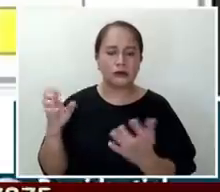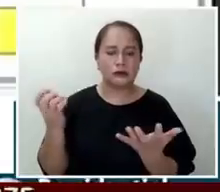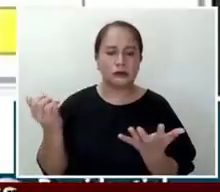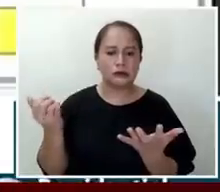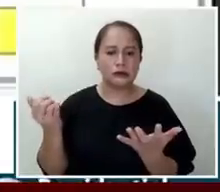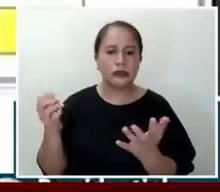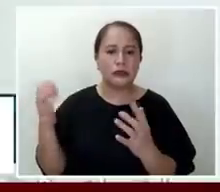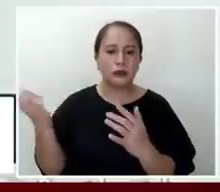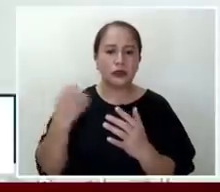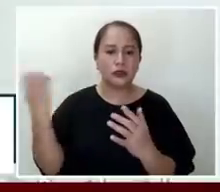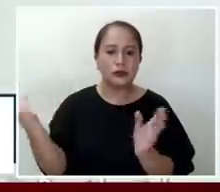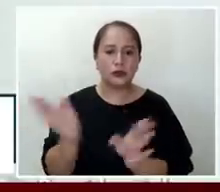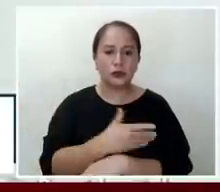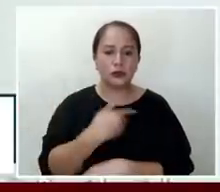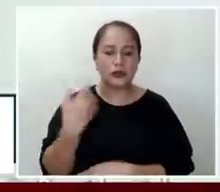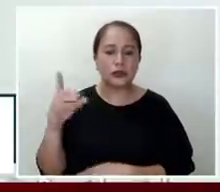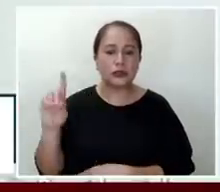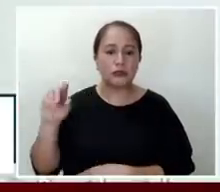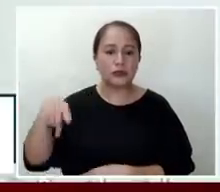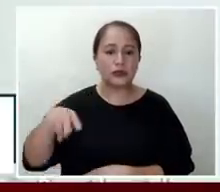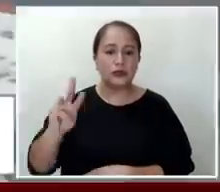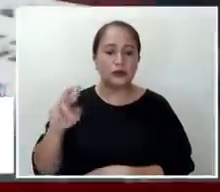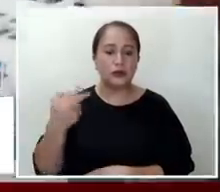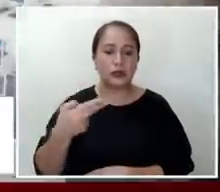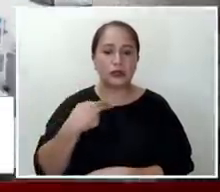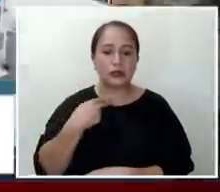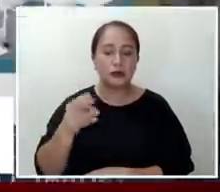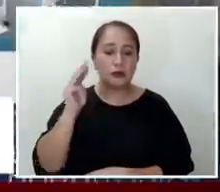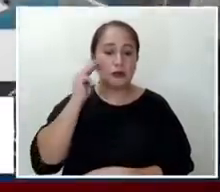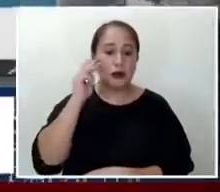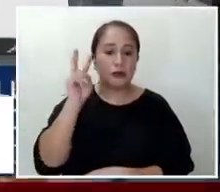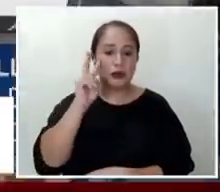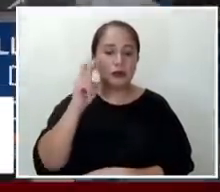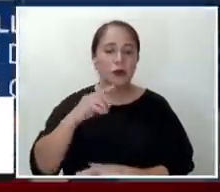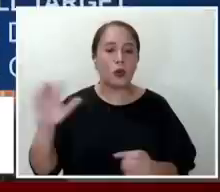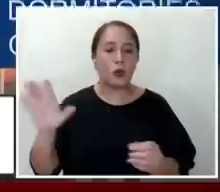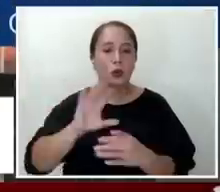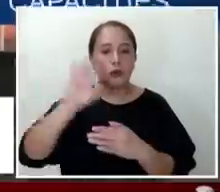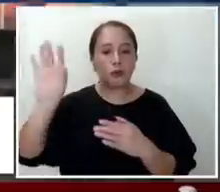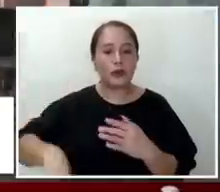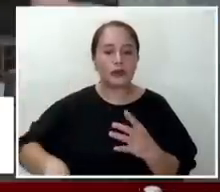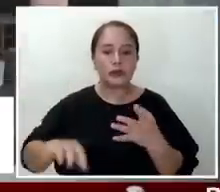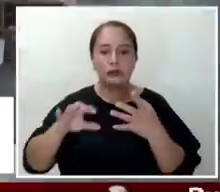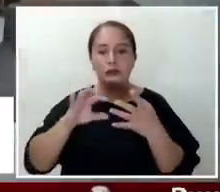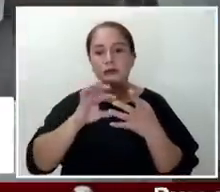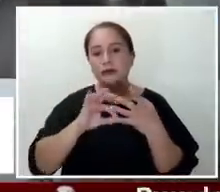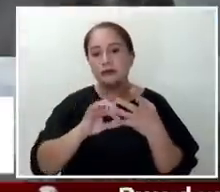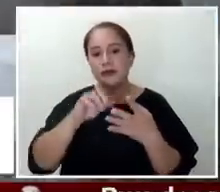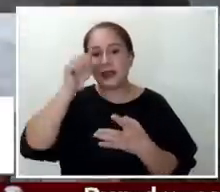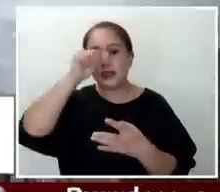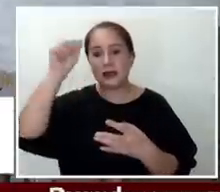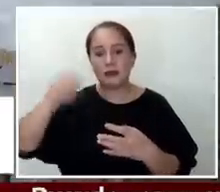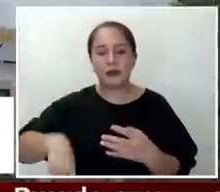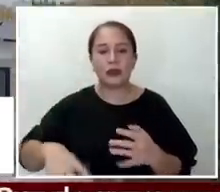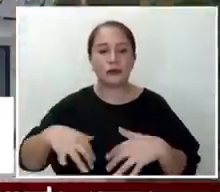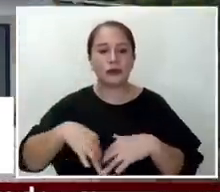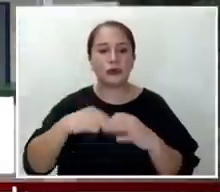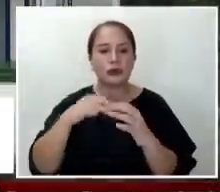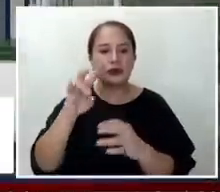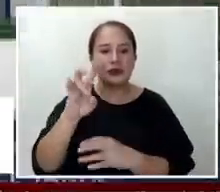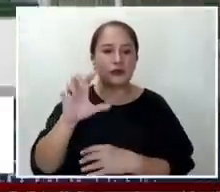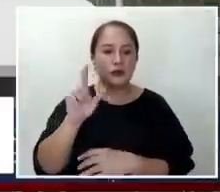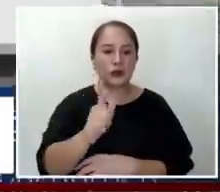balita naman ay kay DPWH Secretary Mark Villar, makukumpleto na sa katapusan ng buwan ng Abril ang itinatayong